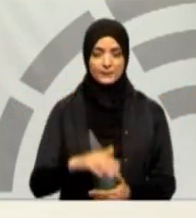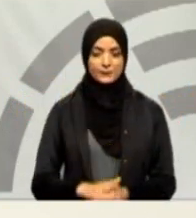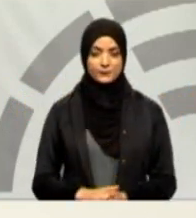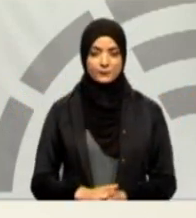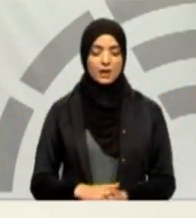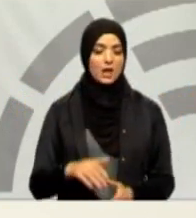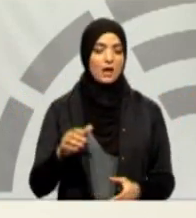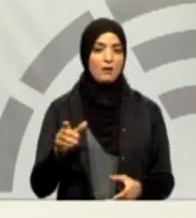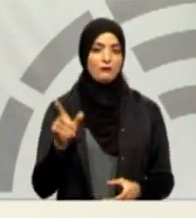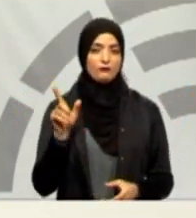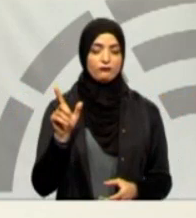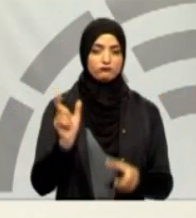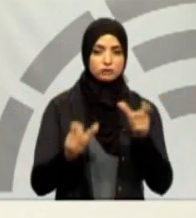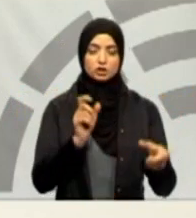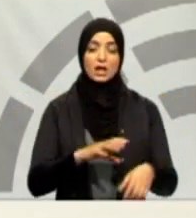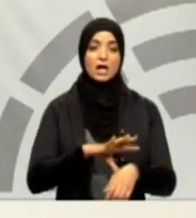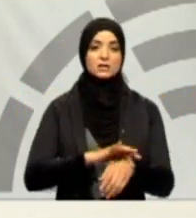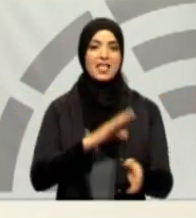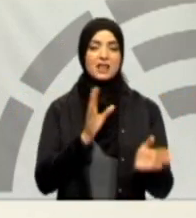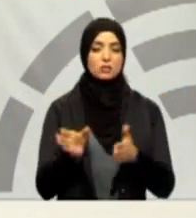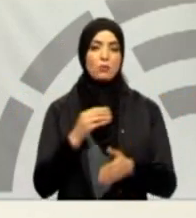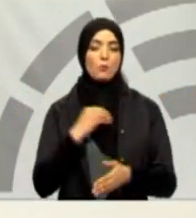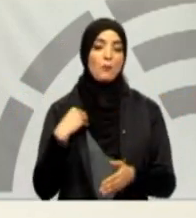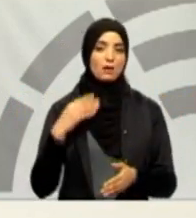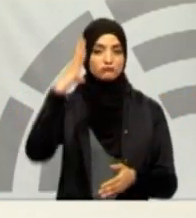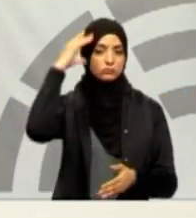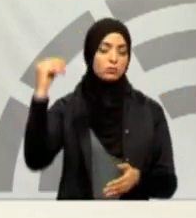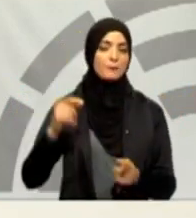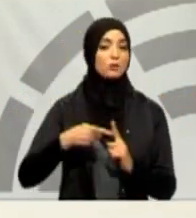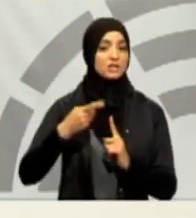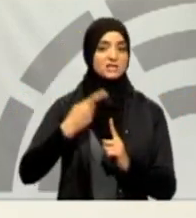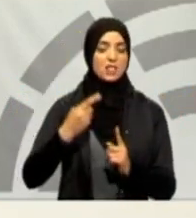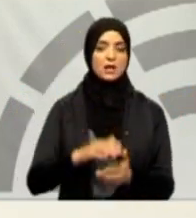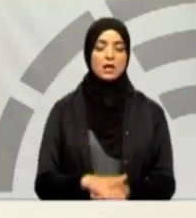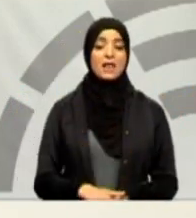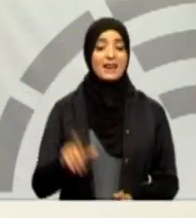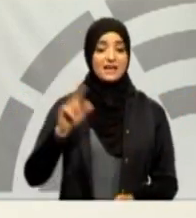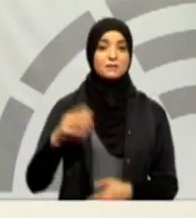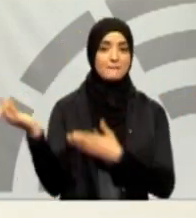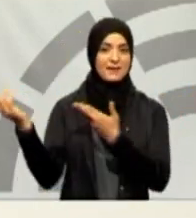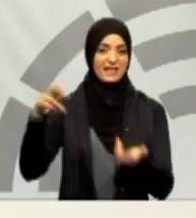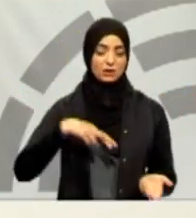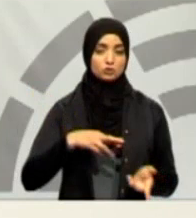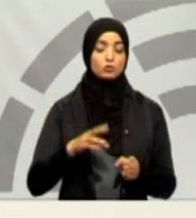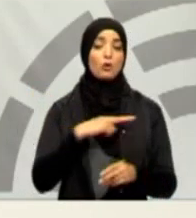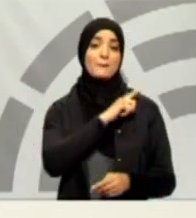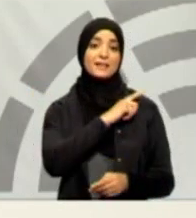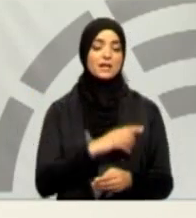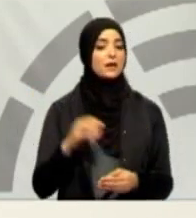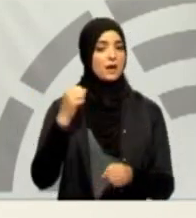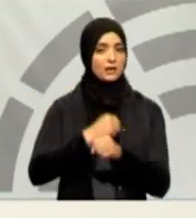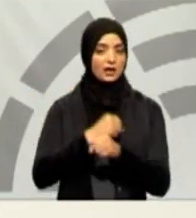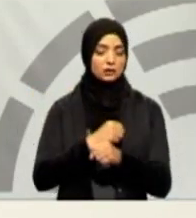على اقناع الطاقات الطبيه في طب الاقتصاص من ابناء الجهه بالرجوع الى مدنين للاستفاده من خبراتهم